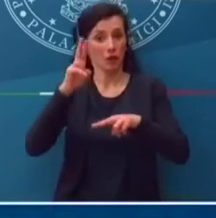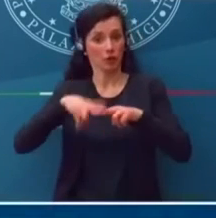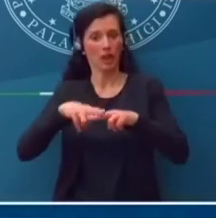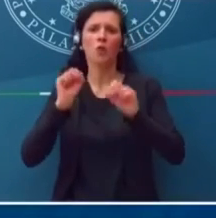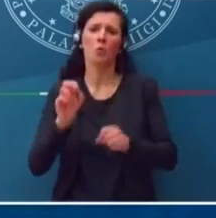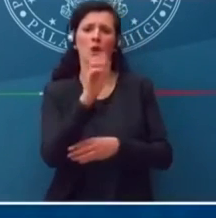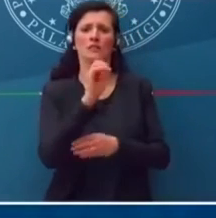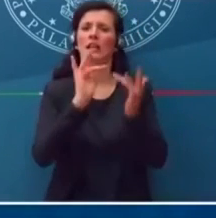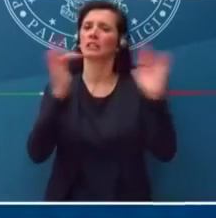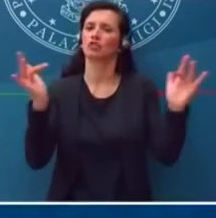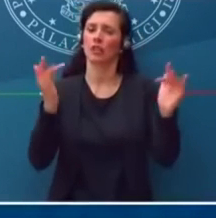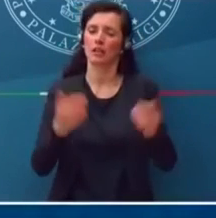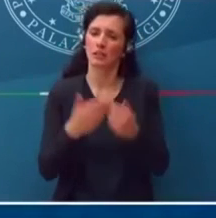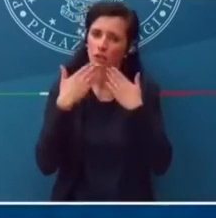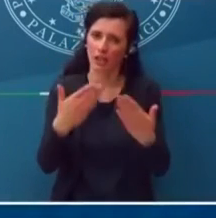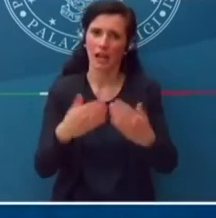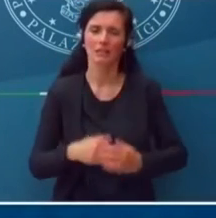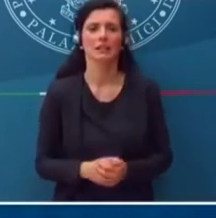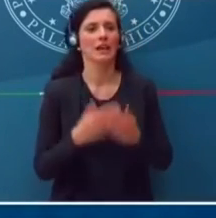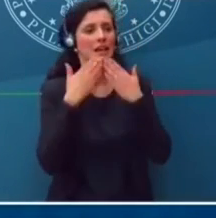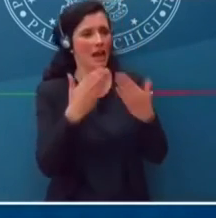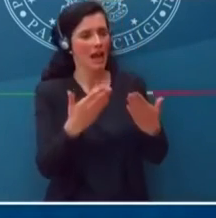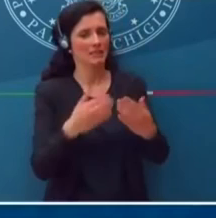digitalizzazione. Grazie. Grazie, grazie.